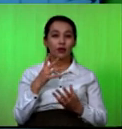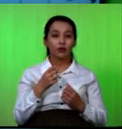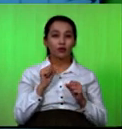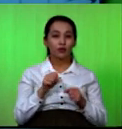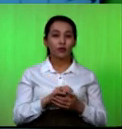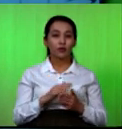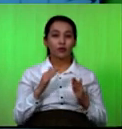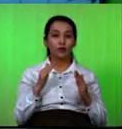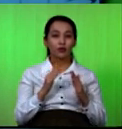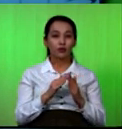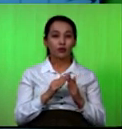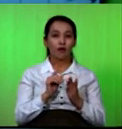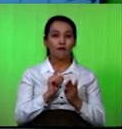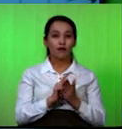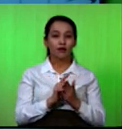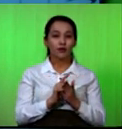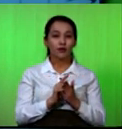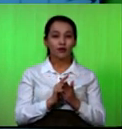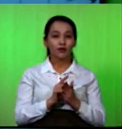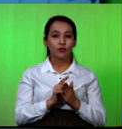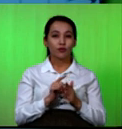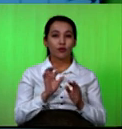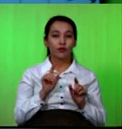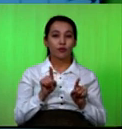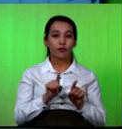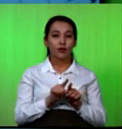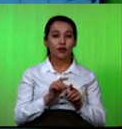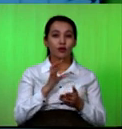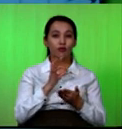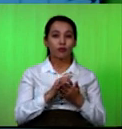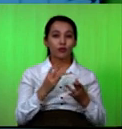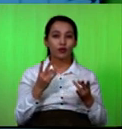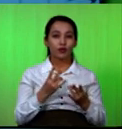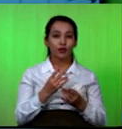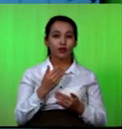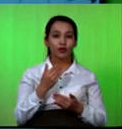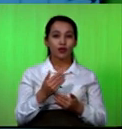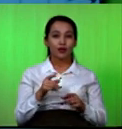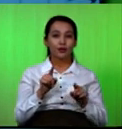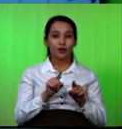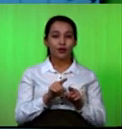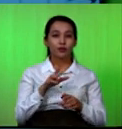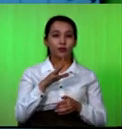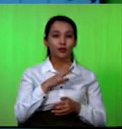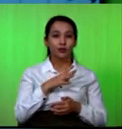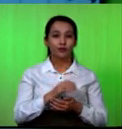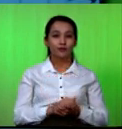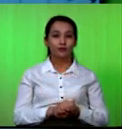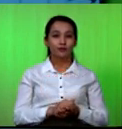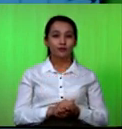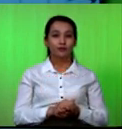uyga berilgan vazifa xuddi shunday natijaga ega bo'lish kerak edi. Sizlarda ham xuddi shunday natija